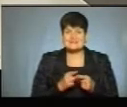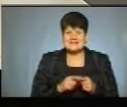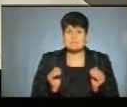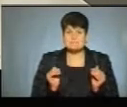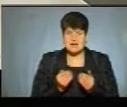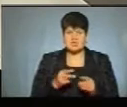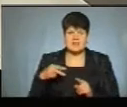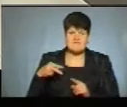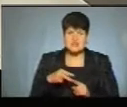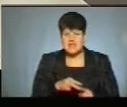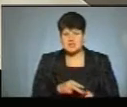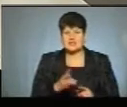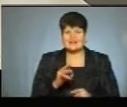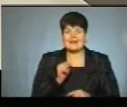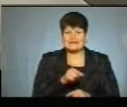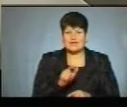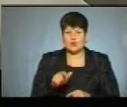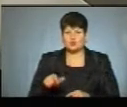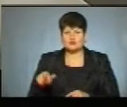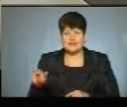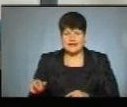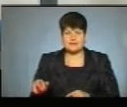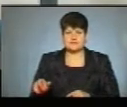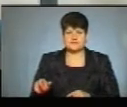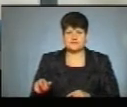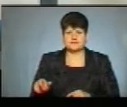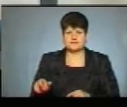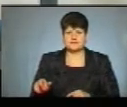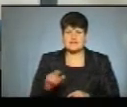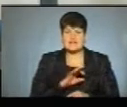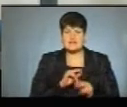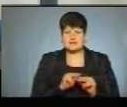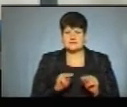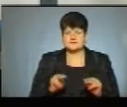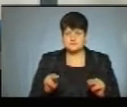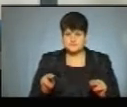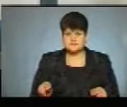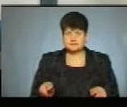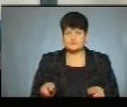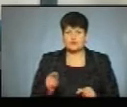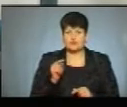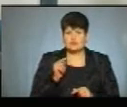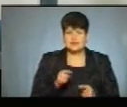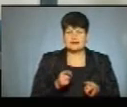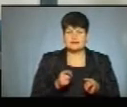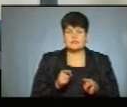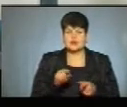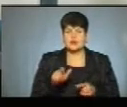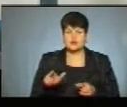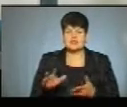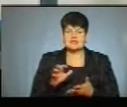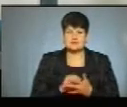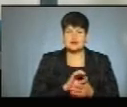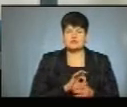на тих людей, менше навантаження на виховників, бо справді ті люди, які займаються